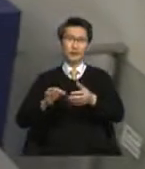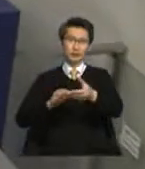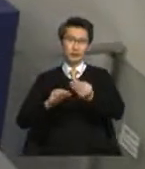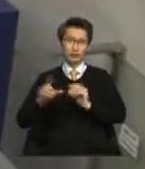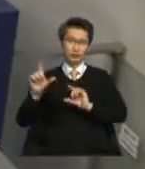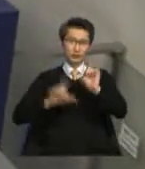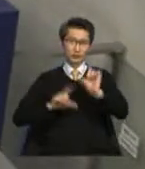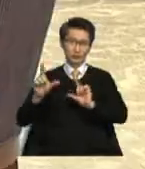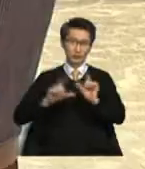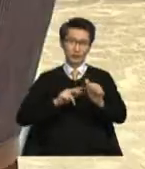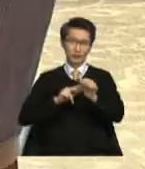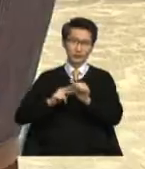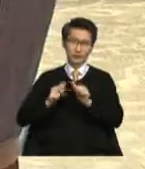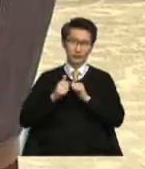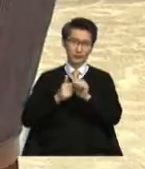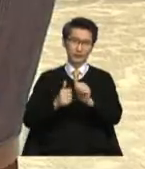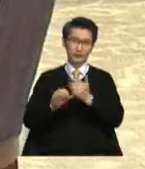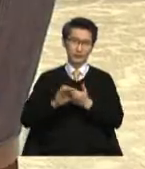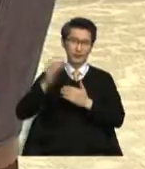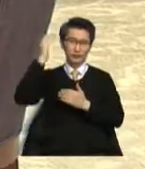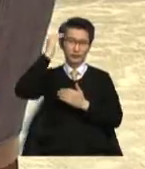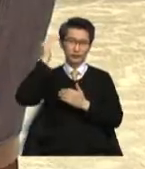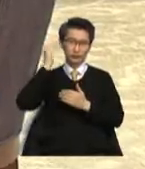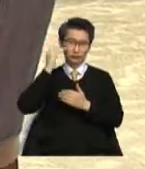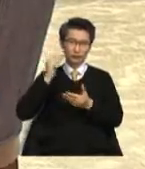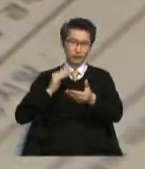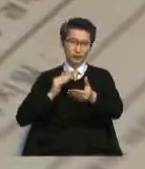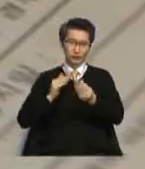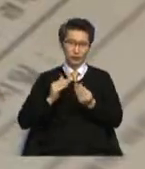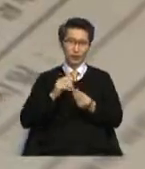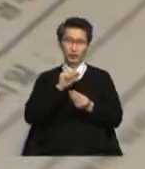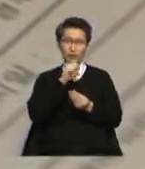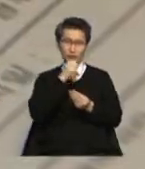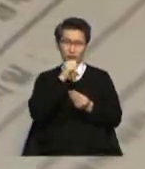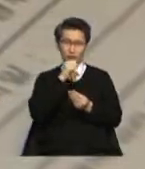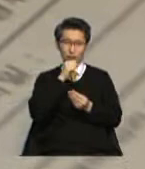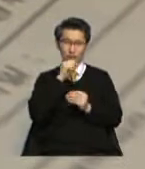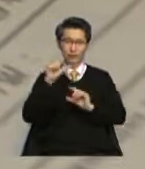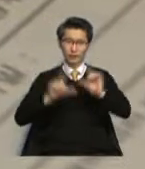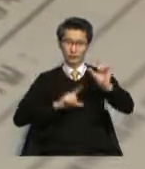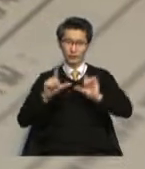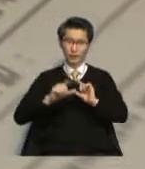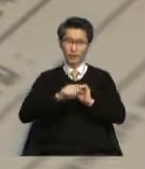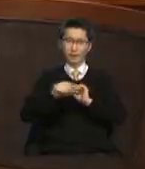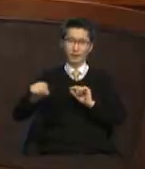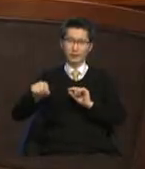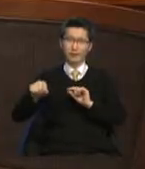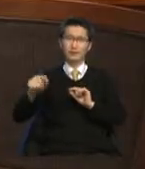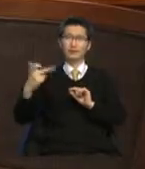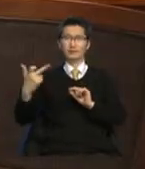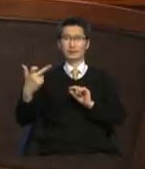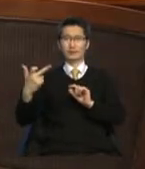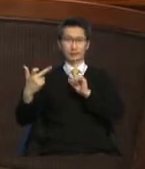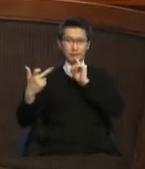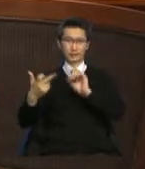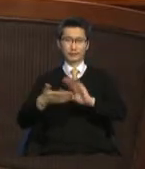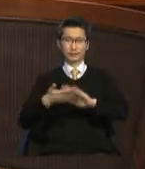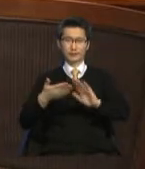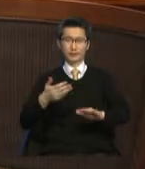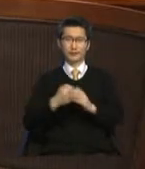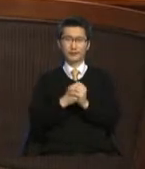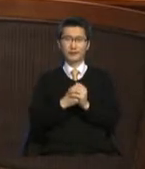행태에 써 베이 자료에 따르면 우리나라 가계의 주택의 배출 태도 지수가 - 17 을 기록한 것으로